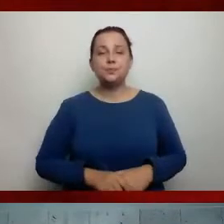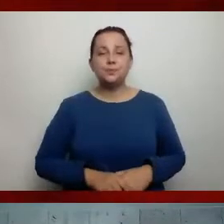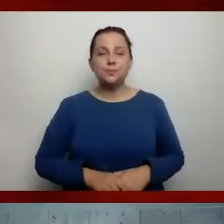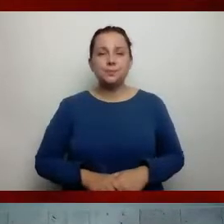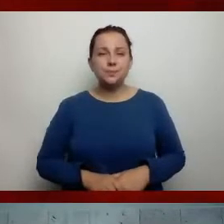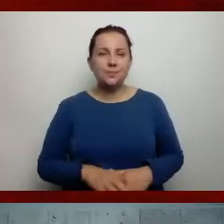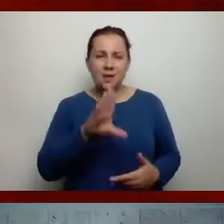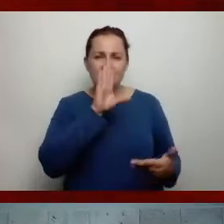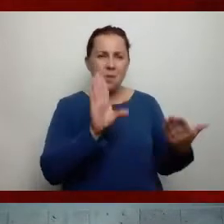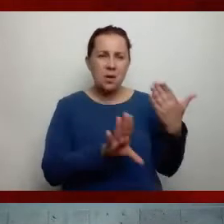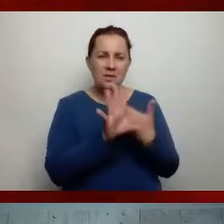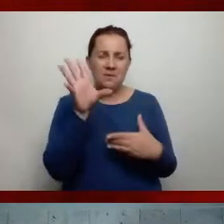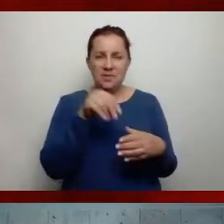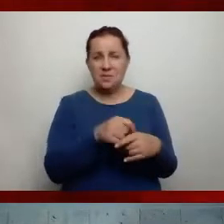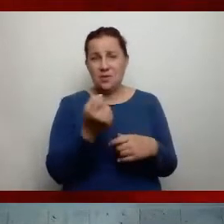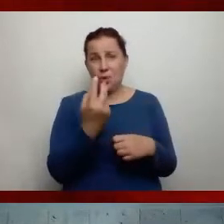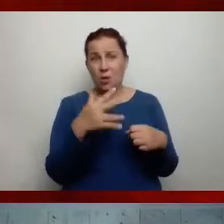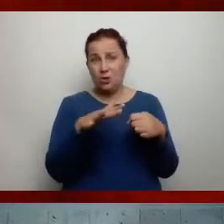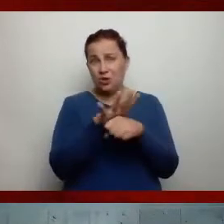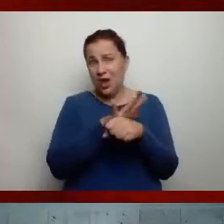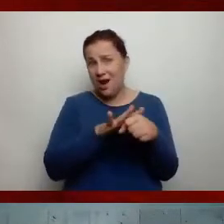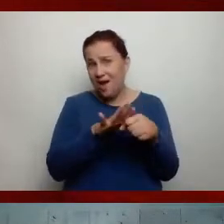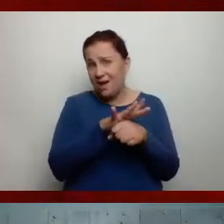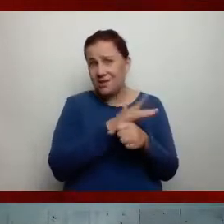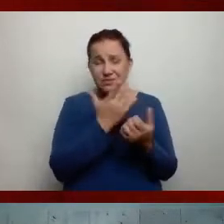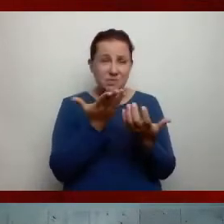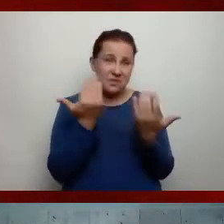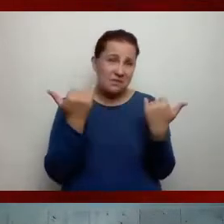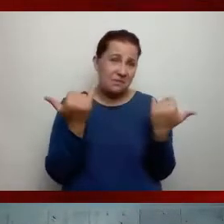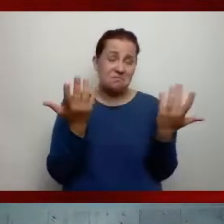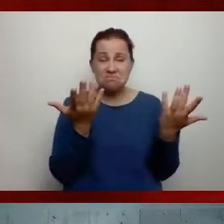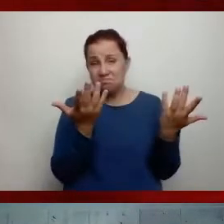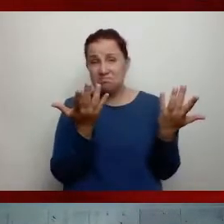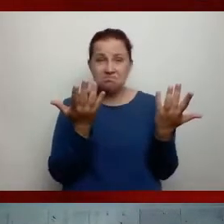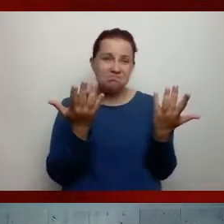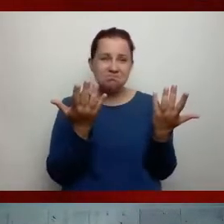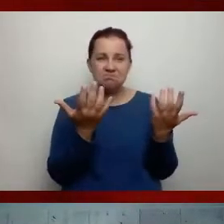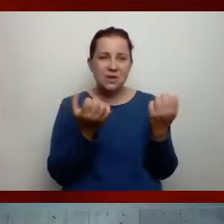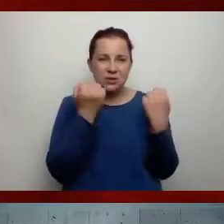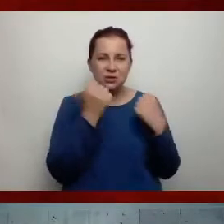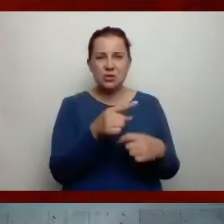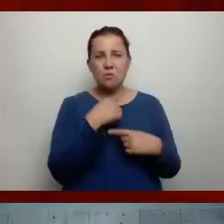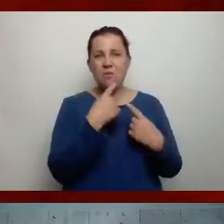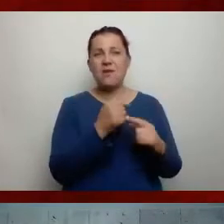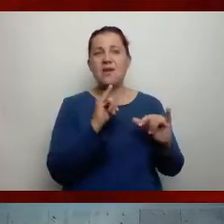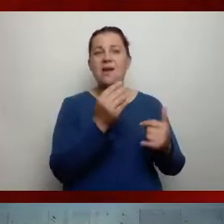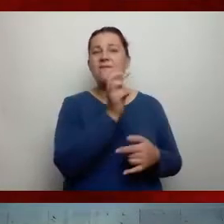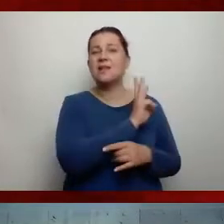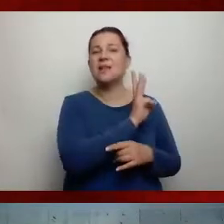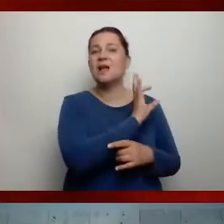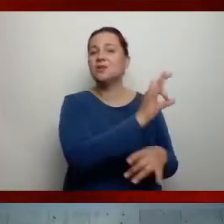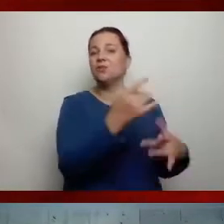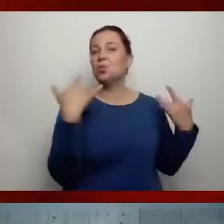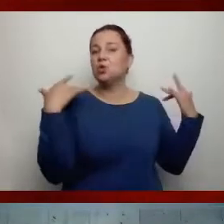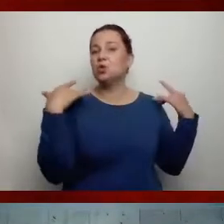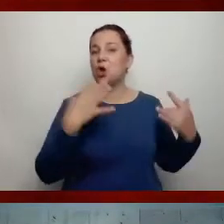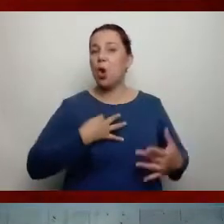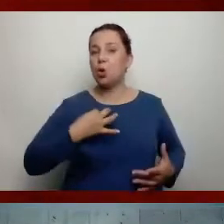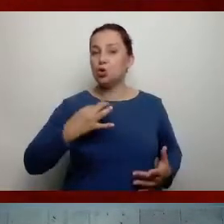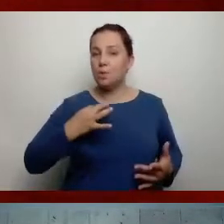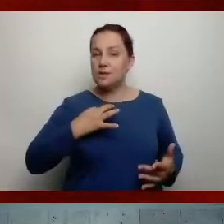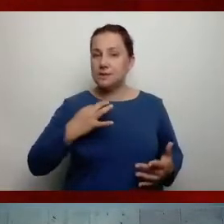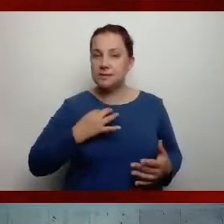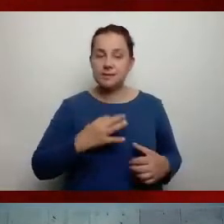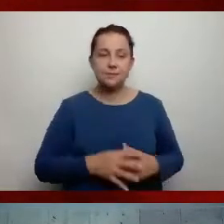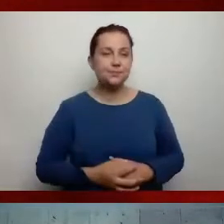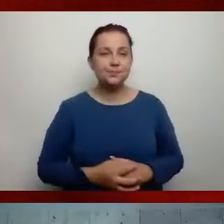nie powiem szaleństwo, ale pewną dezynwolturę, bezczelność Witkacego w życiu osobistym. Tutaj nawiązuje już